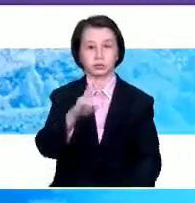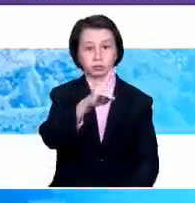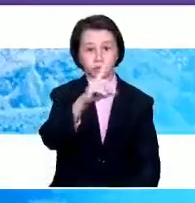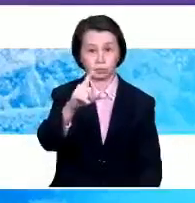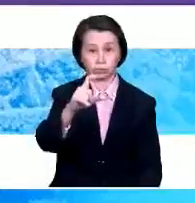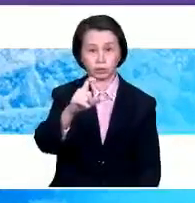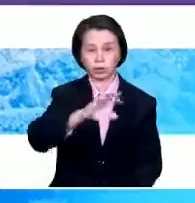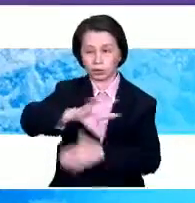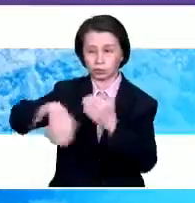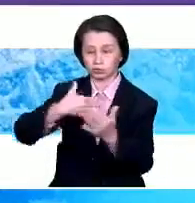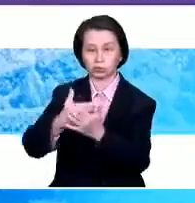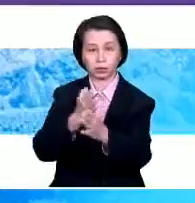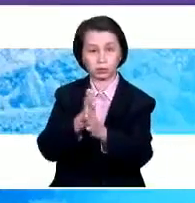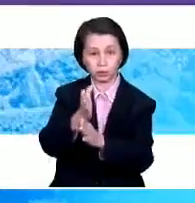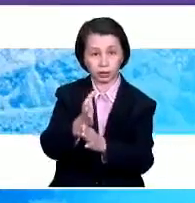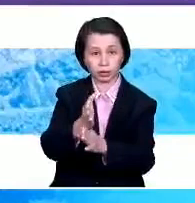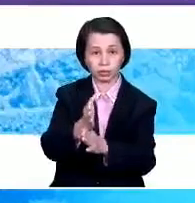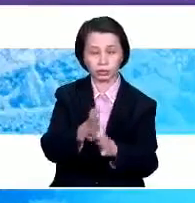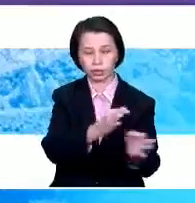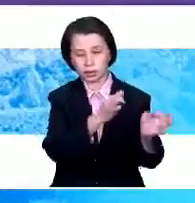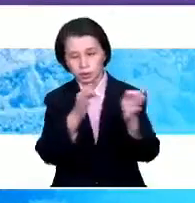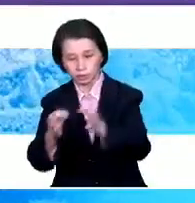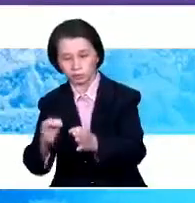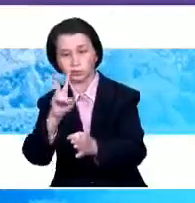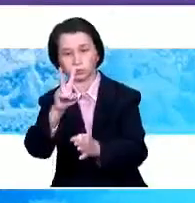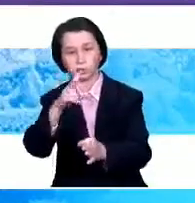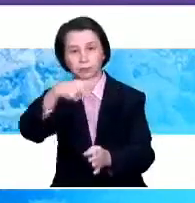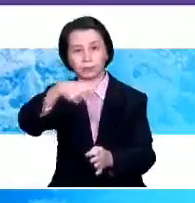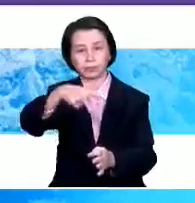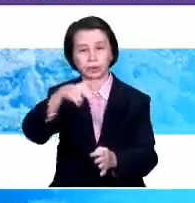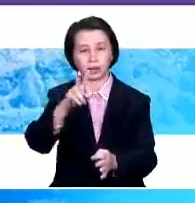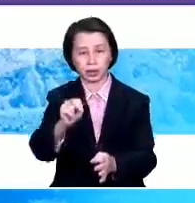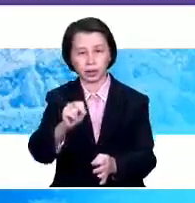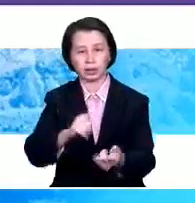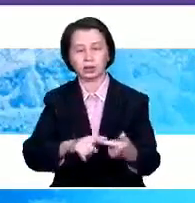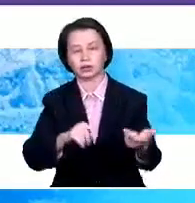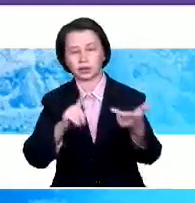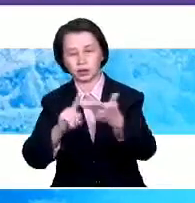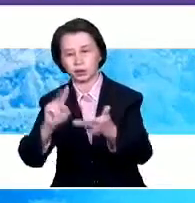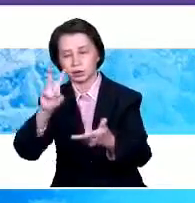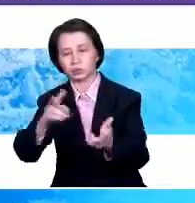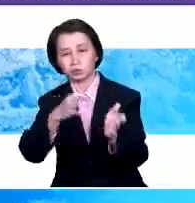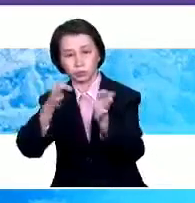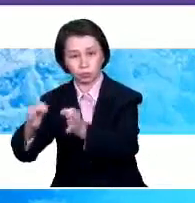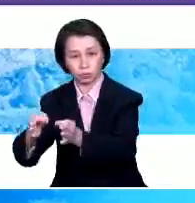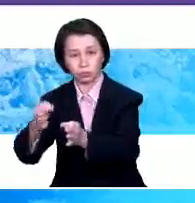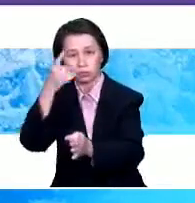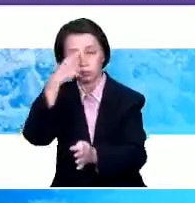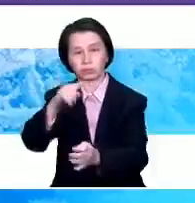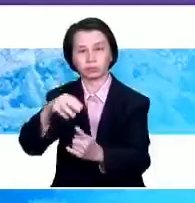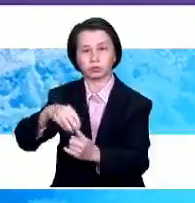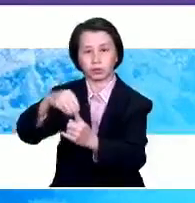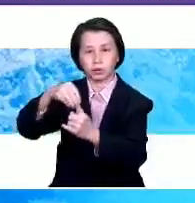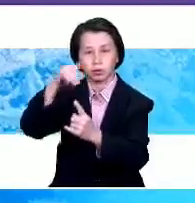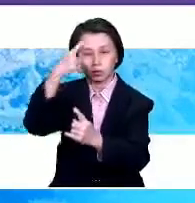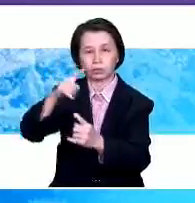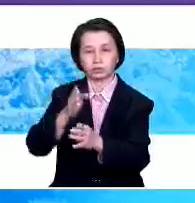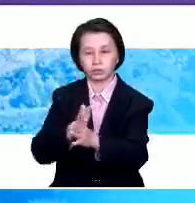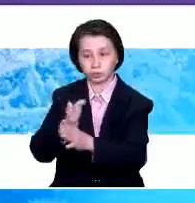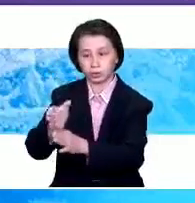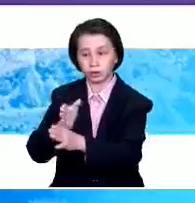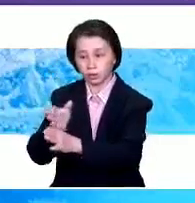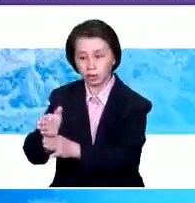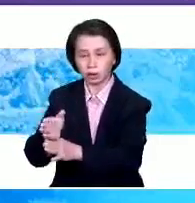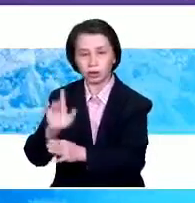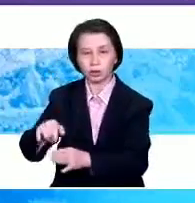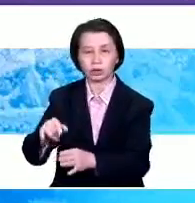bulan bagi semua sektor dalam fasa kedua PPN dan dua bulan lagi setelahnya khusus bagi sektor-sektor